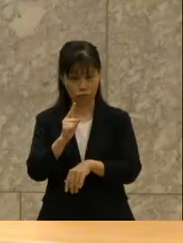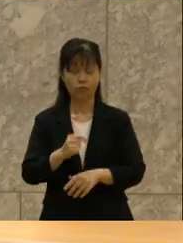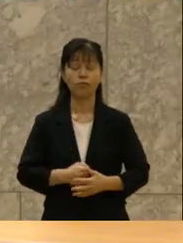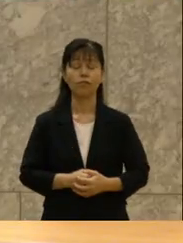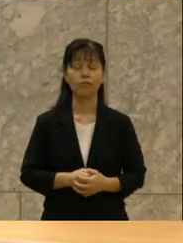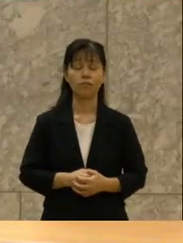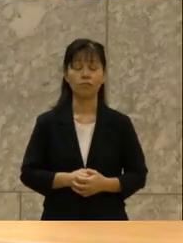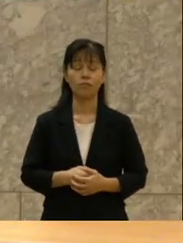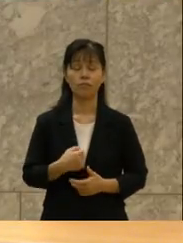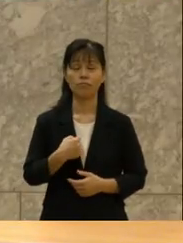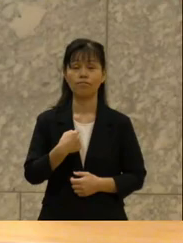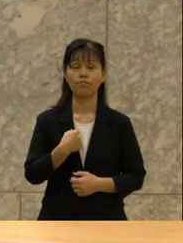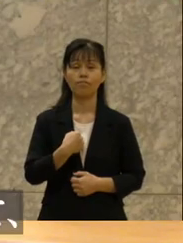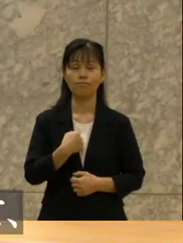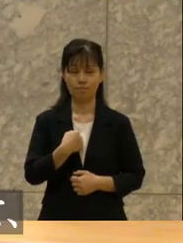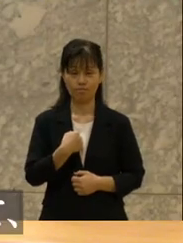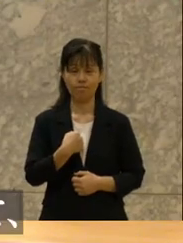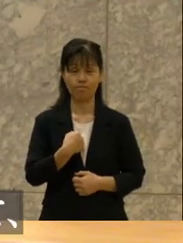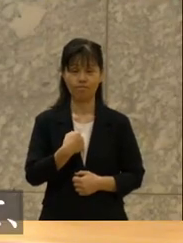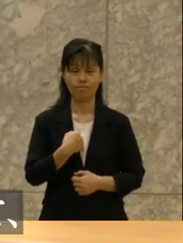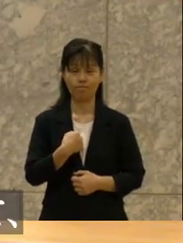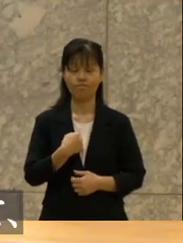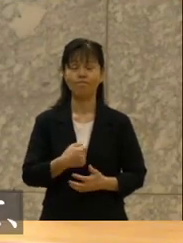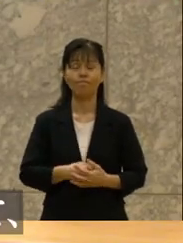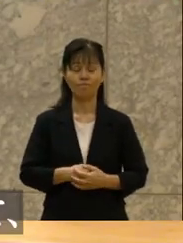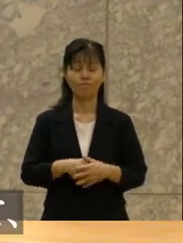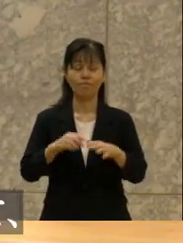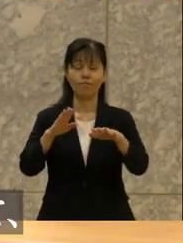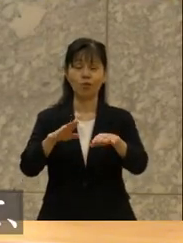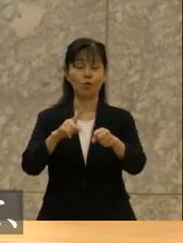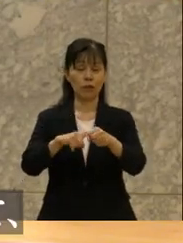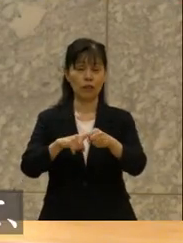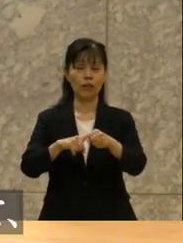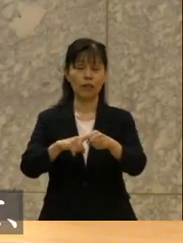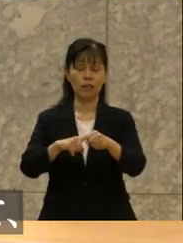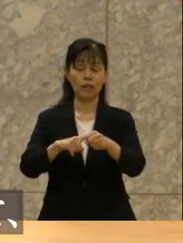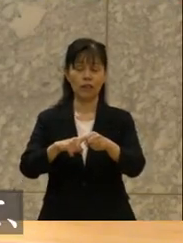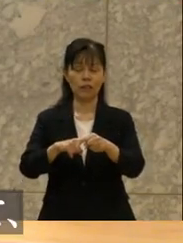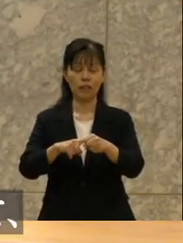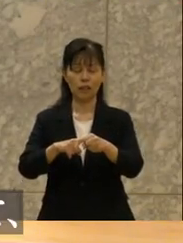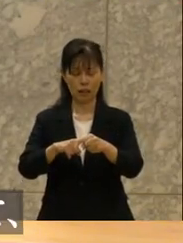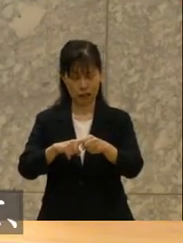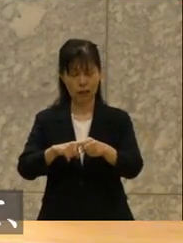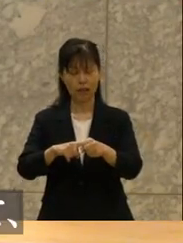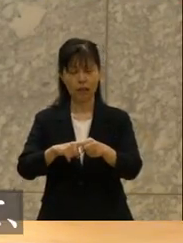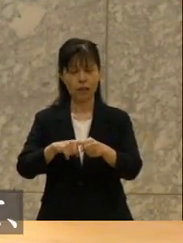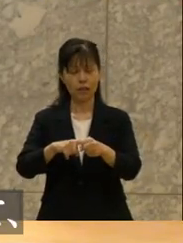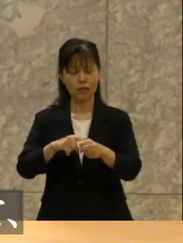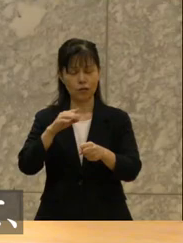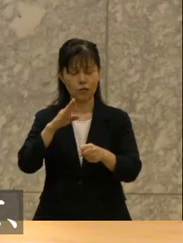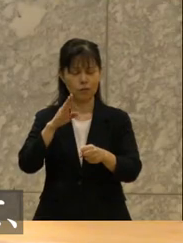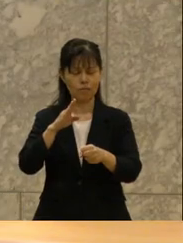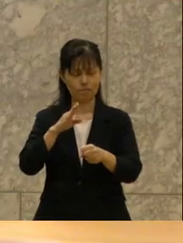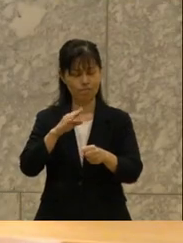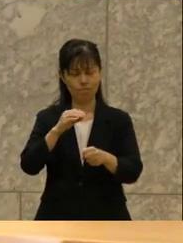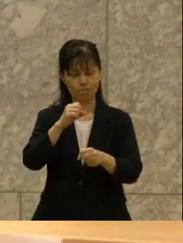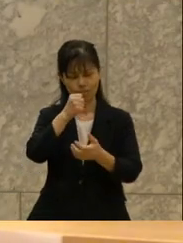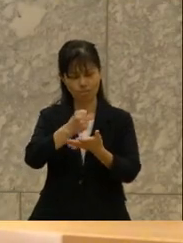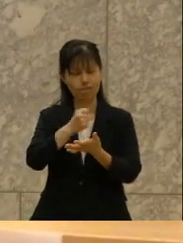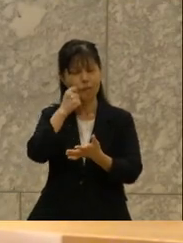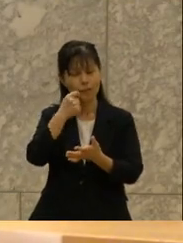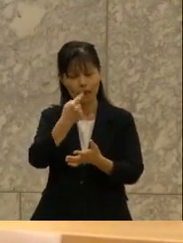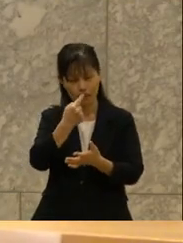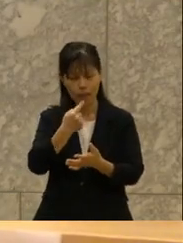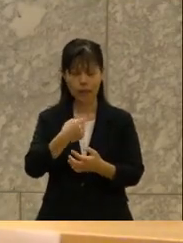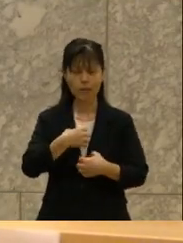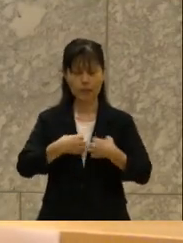はいえーとそうですね今年うまくいかなかったでしまった悔しさも含めて自分に